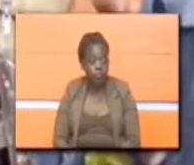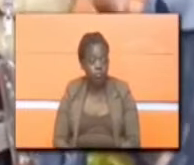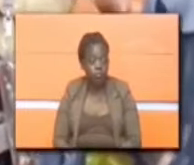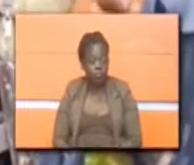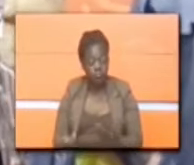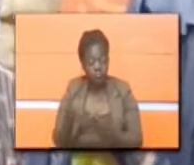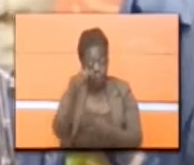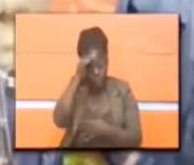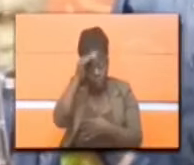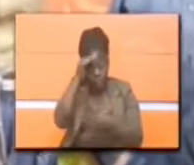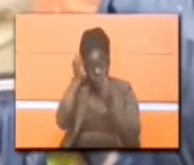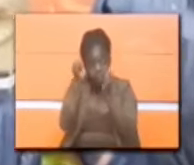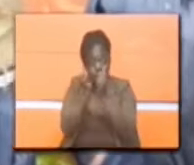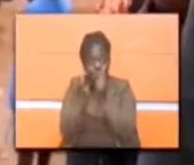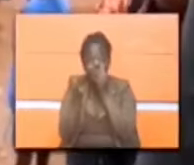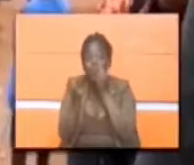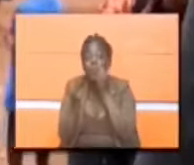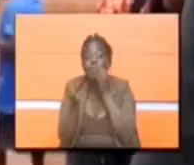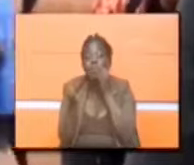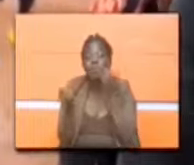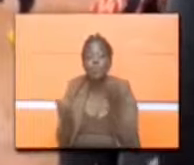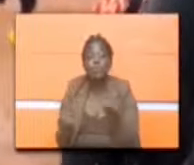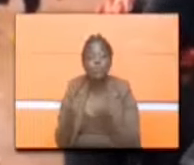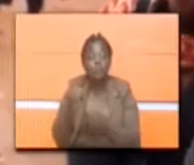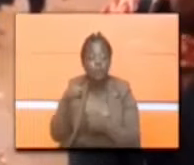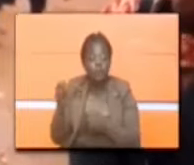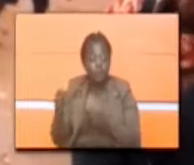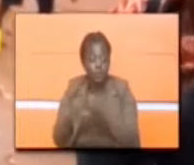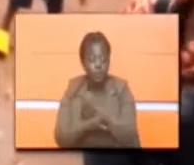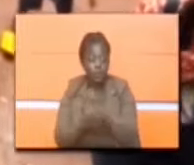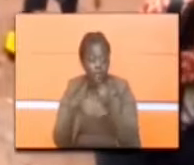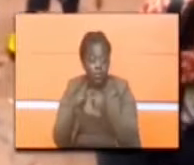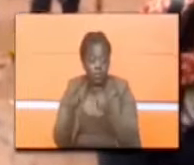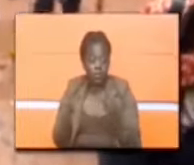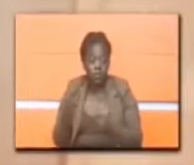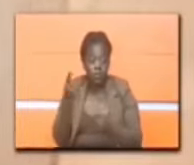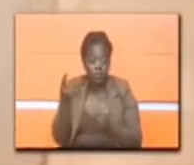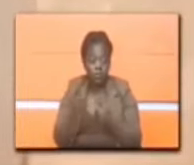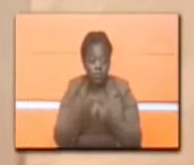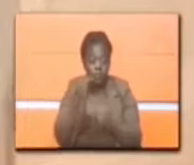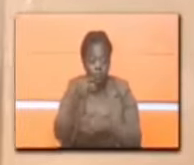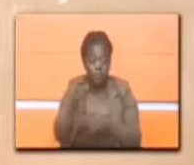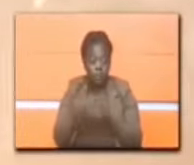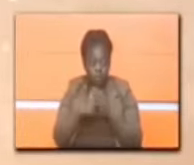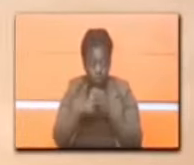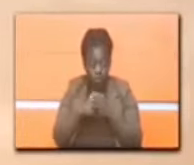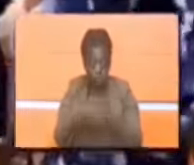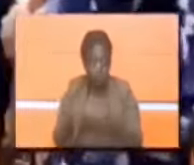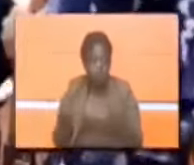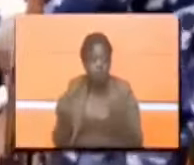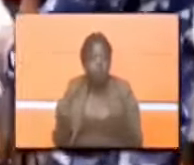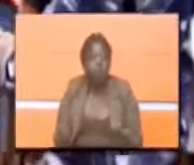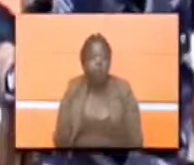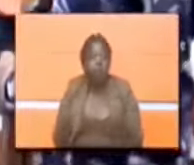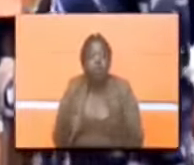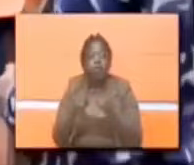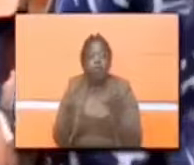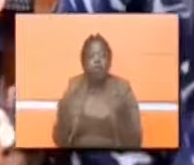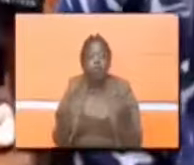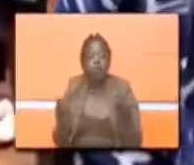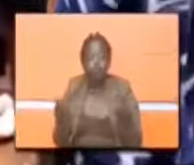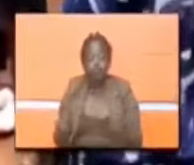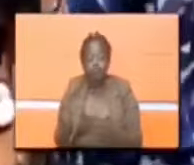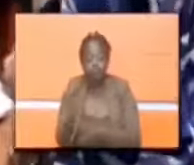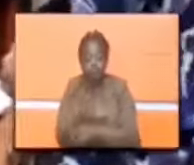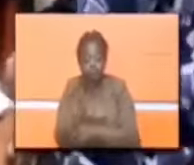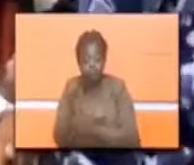Bano poliisi yabakwatira bunamwaya gye baali bagenze okubba horra babiri ku bo ne beesimatula ne badduka era nga basudde